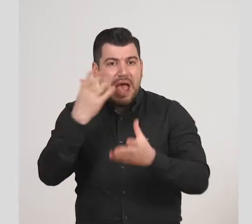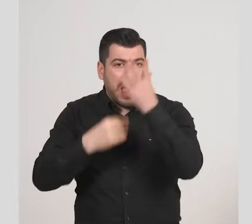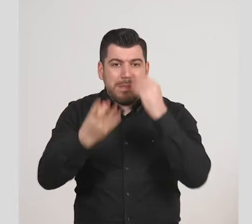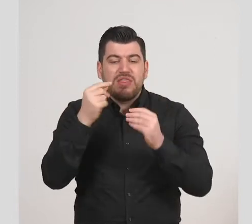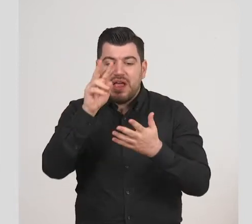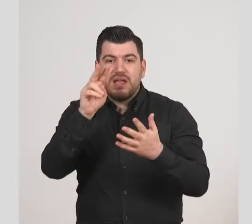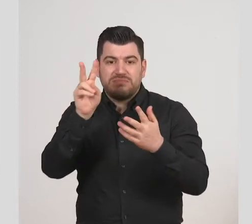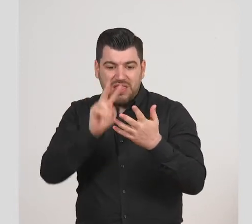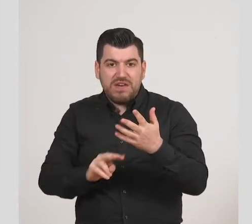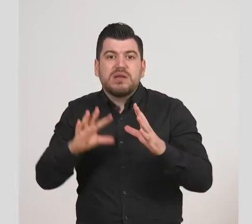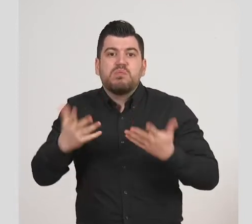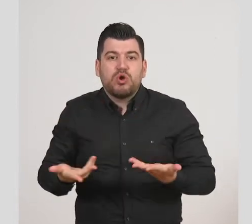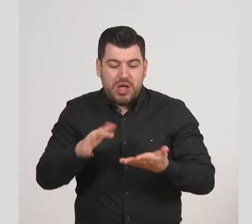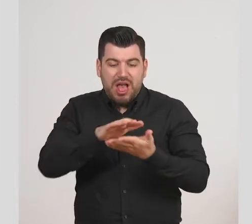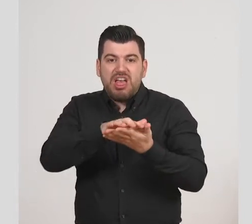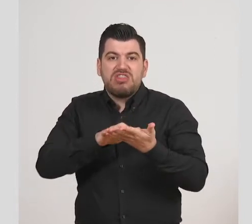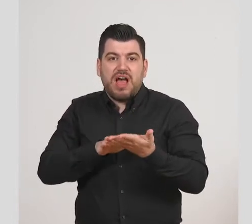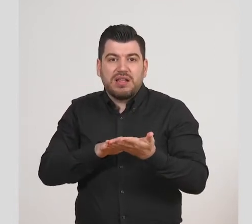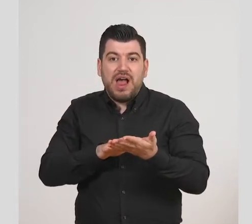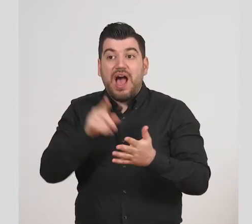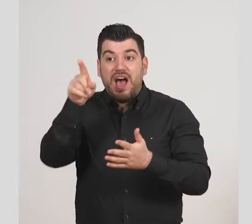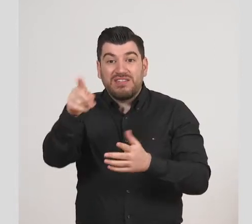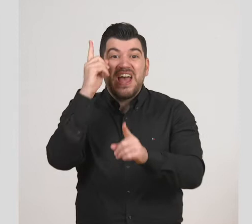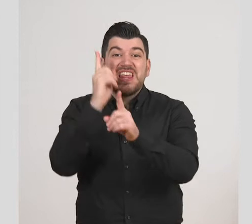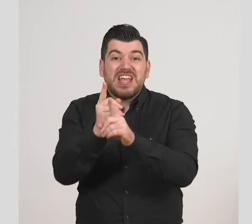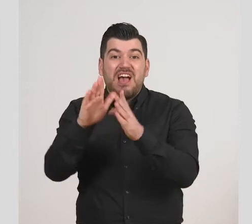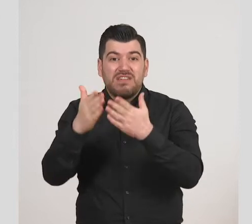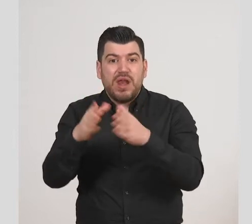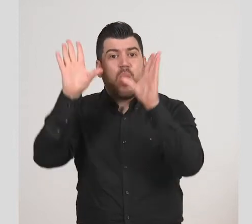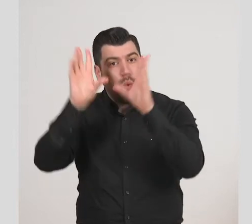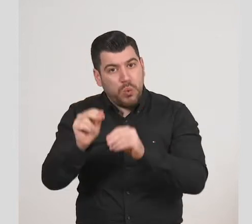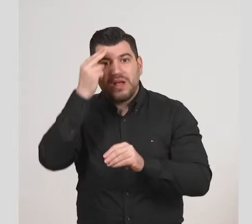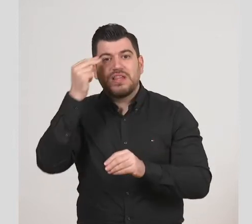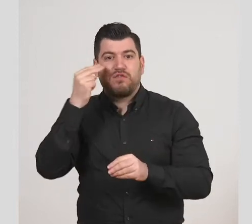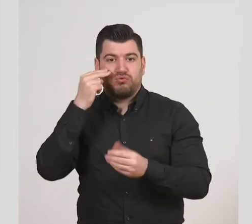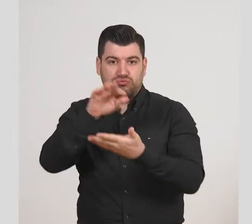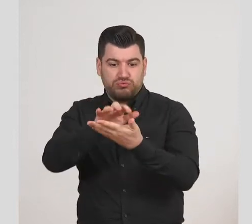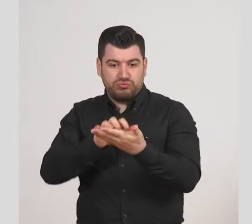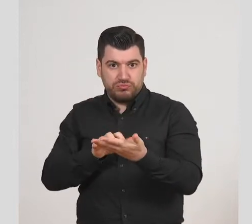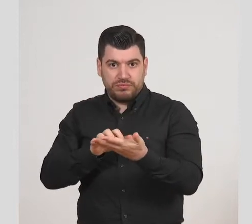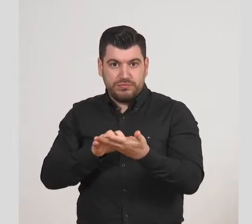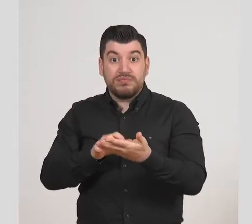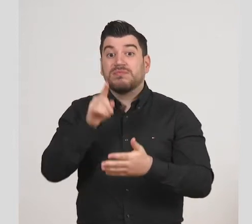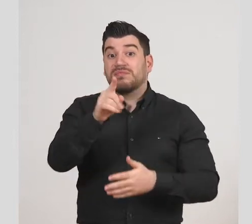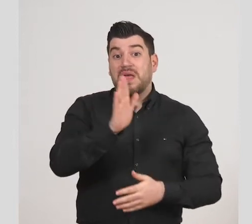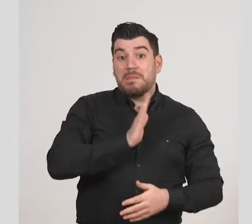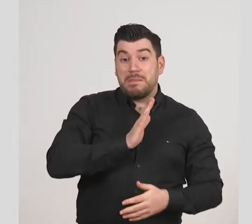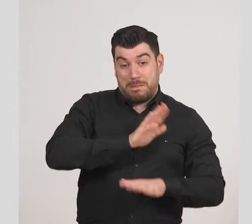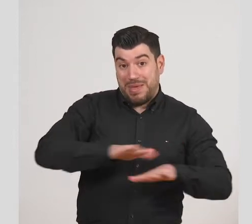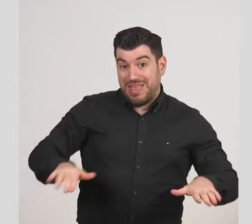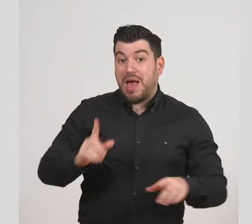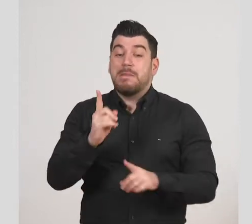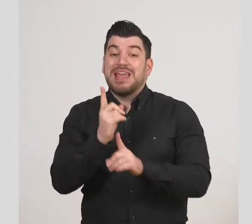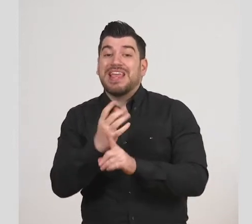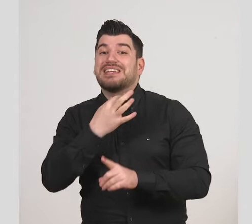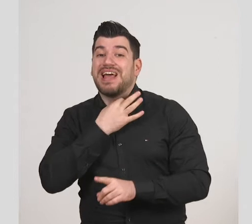δάχτυλα. Έχει ανάγκη από βιβλία, ειδικά γραμμένα για τους τυφλούς. Τα παιδιά με ειδικές ανάγκες έχουν